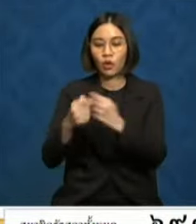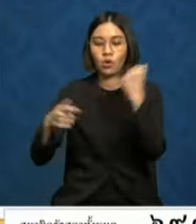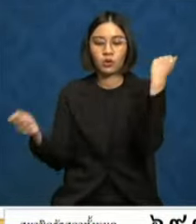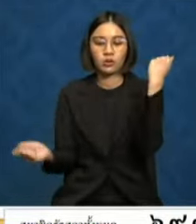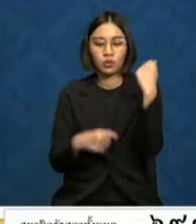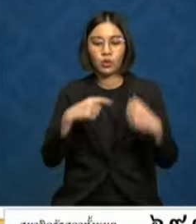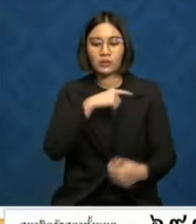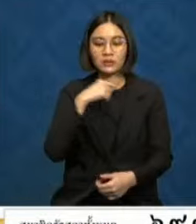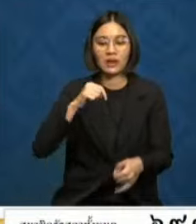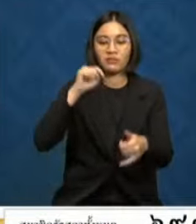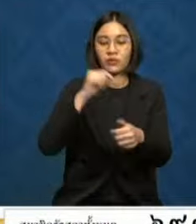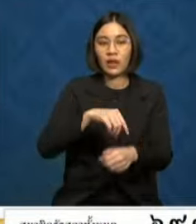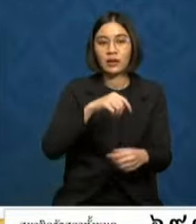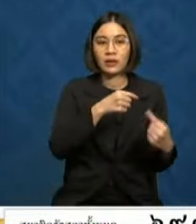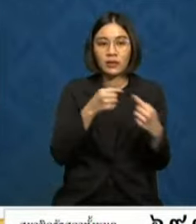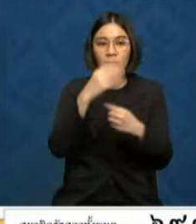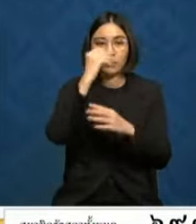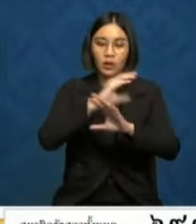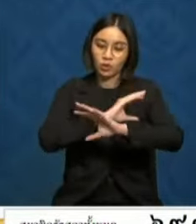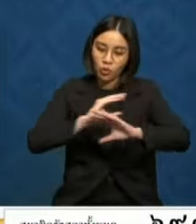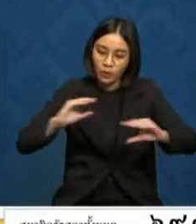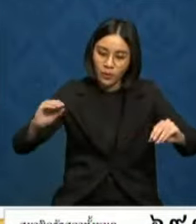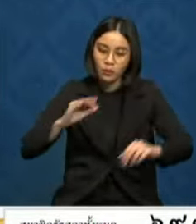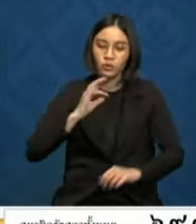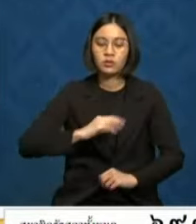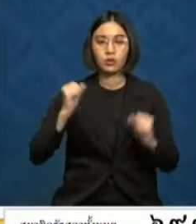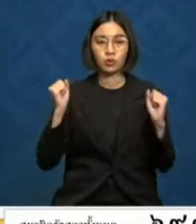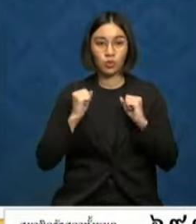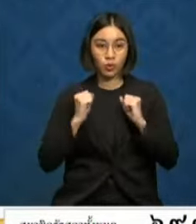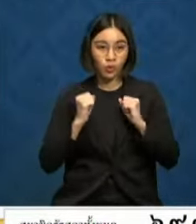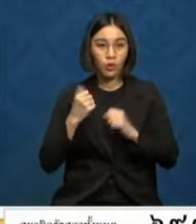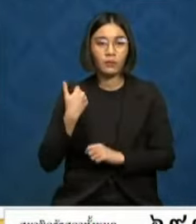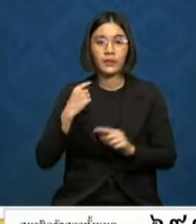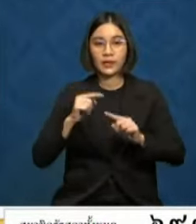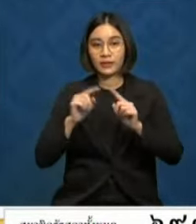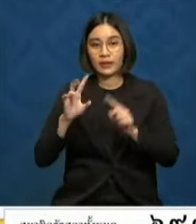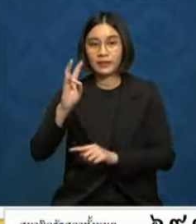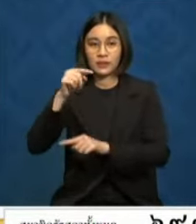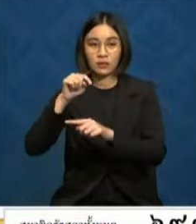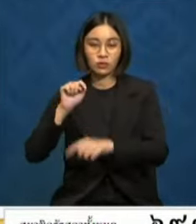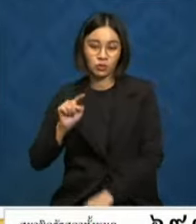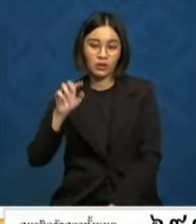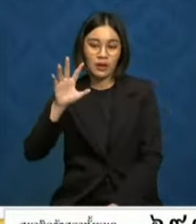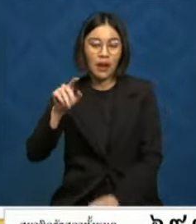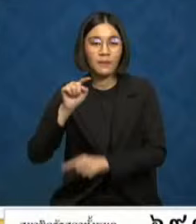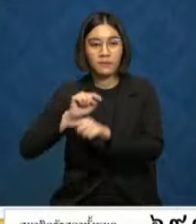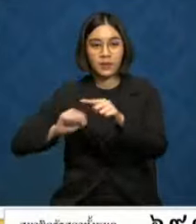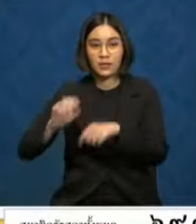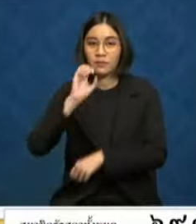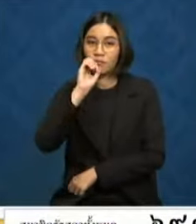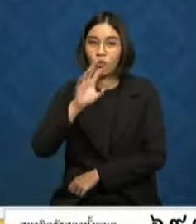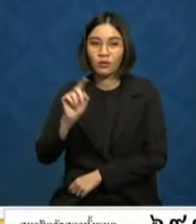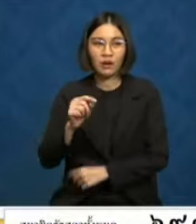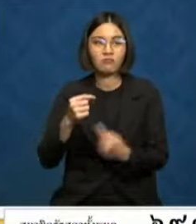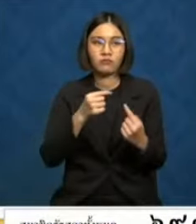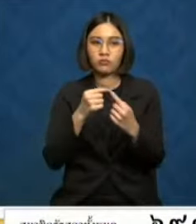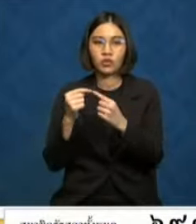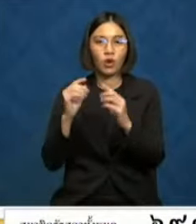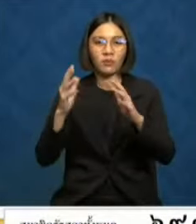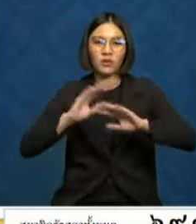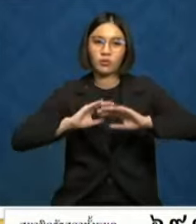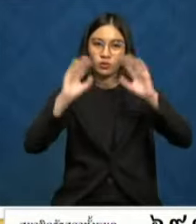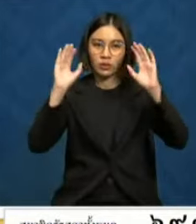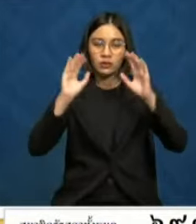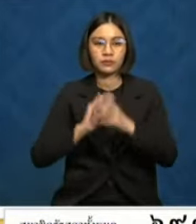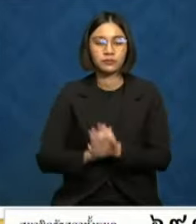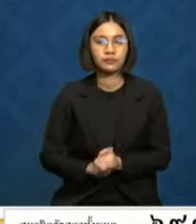อไปเพื่อให้เกิดความสงบเรียบร้อยให้เกิดความเกรงกลัวในขณะที่รัฐ 7.5 เท่านั้นเองที่บอกว่าไม่ควรมีโทษประหารชีวิตต่